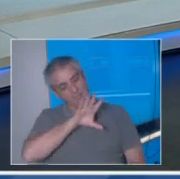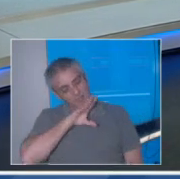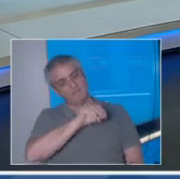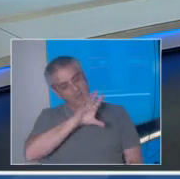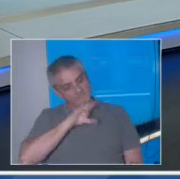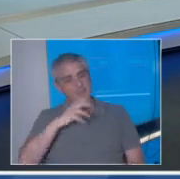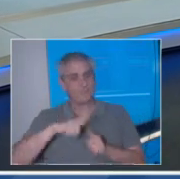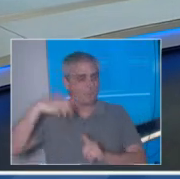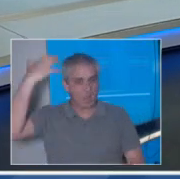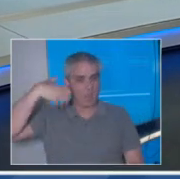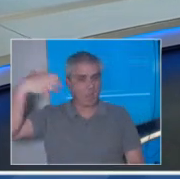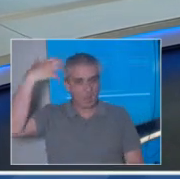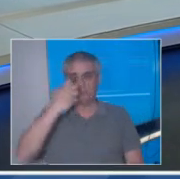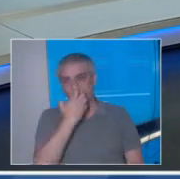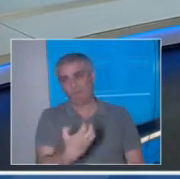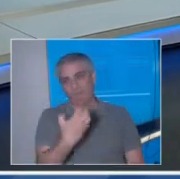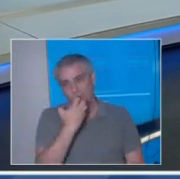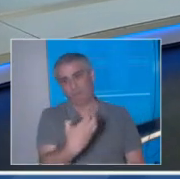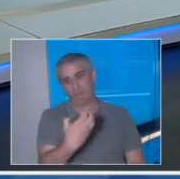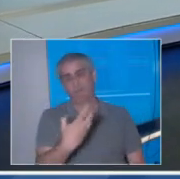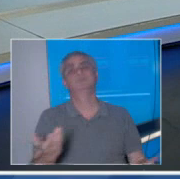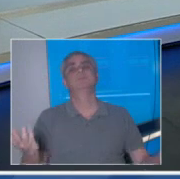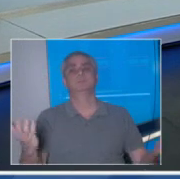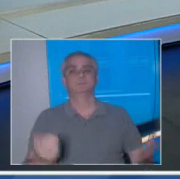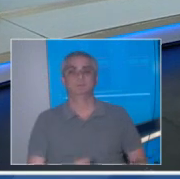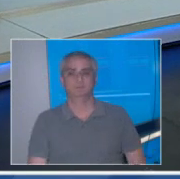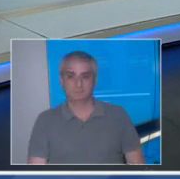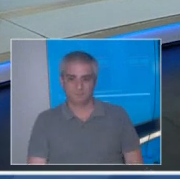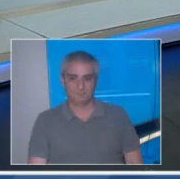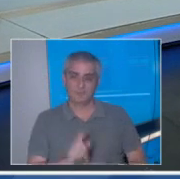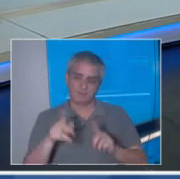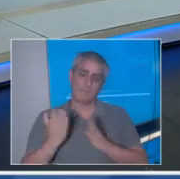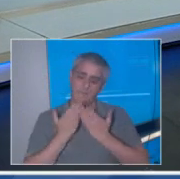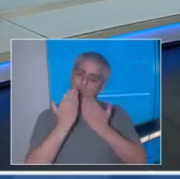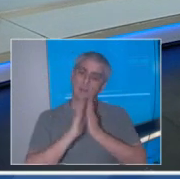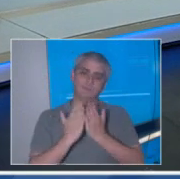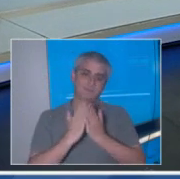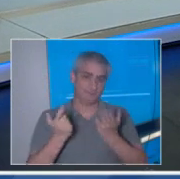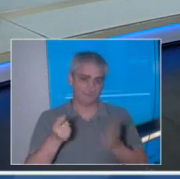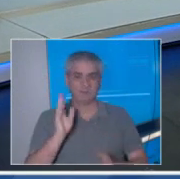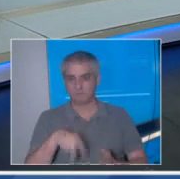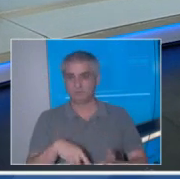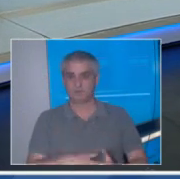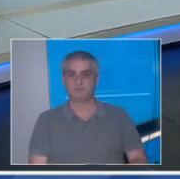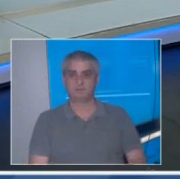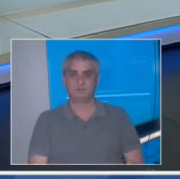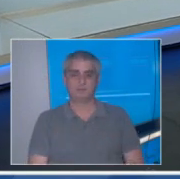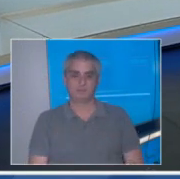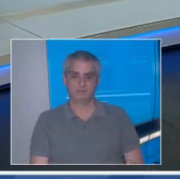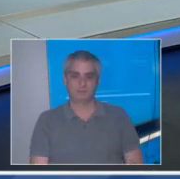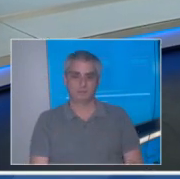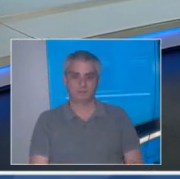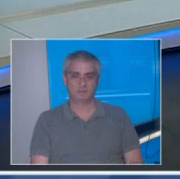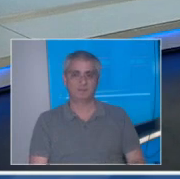את הראש, זה הקתדרה על שם... במקרה הכי גרוע עושים, קוראים פסוקי תנ״ך ומדברים על... בגדול אפשר לפתוח את הקתדרה על שם